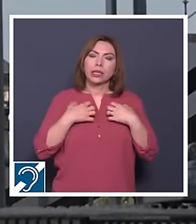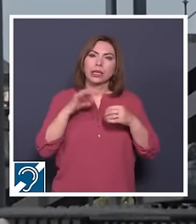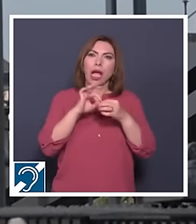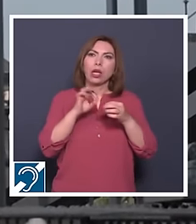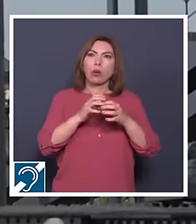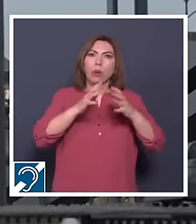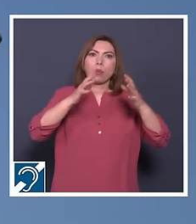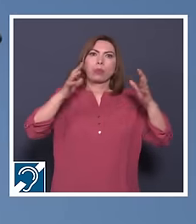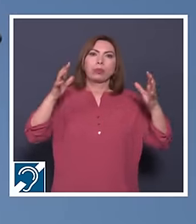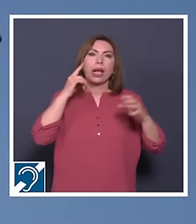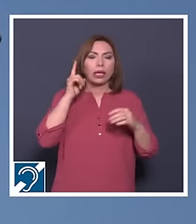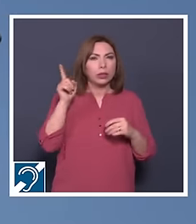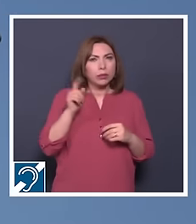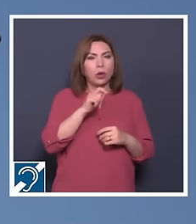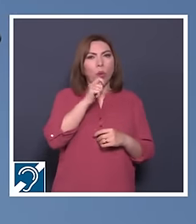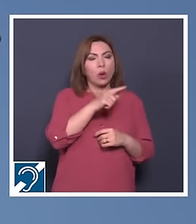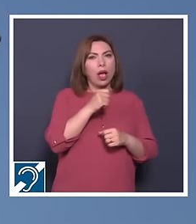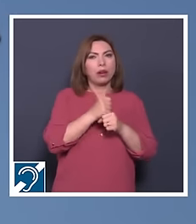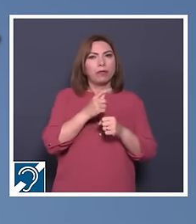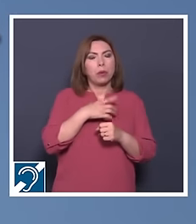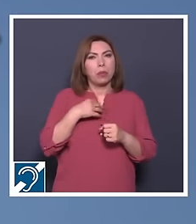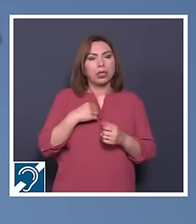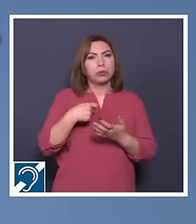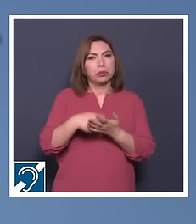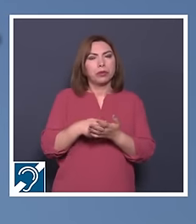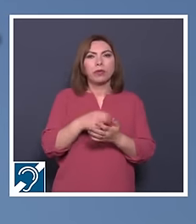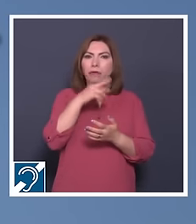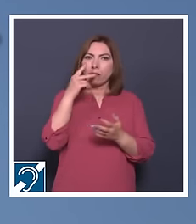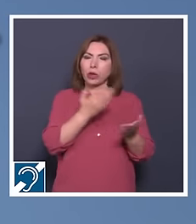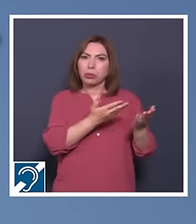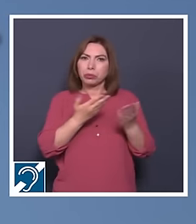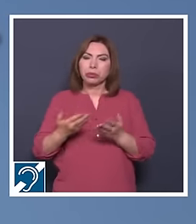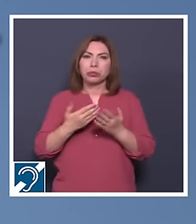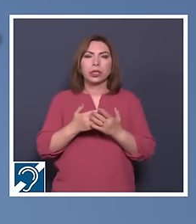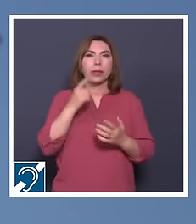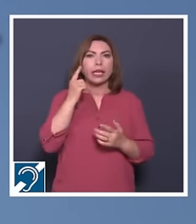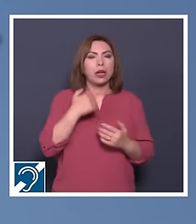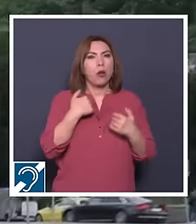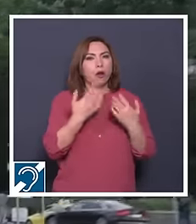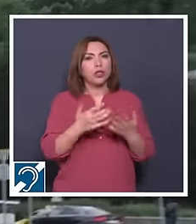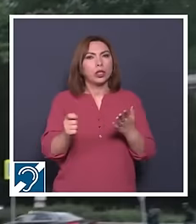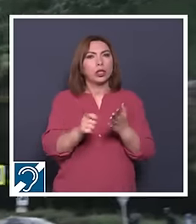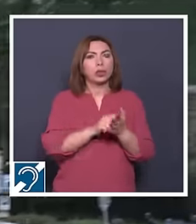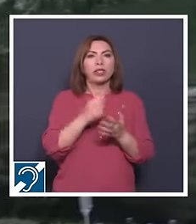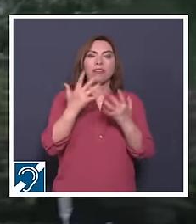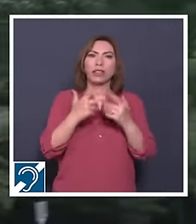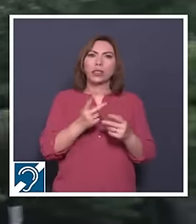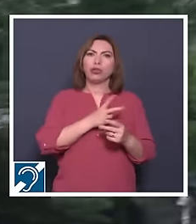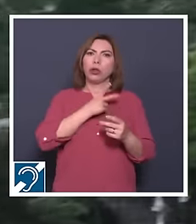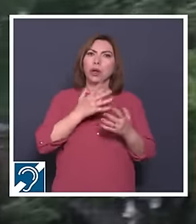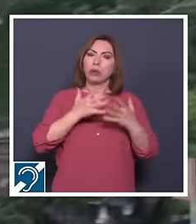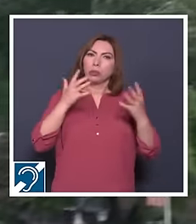în expansiune ale Beijingului, Ungaria a creat un mediu investițional favorabil pentru China, oferind scutiri fiscale generoase și